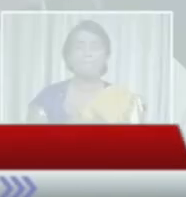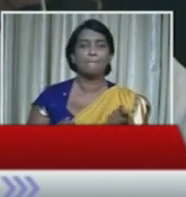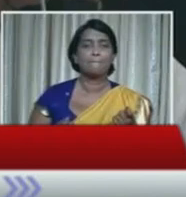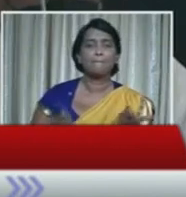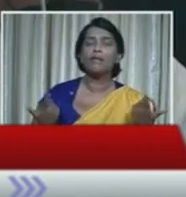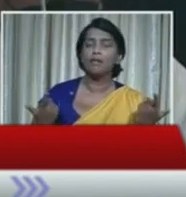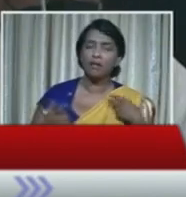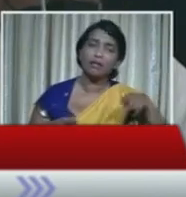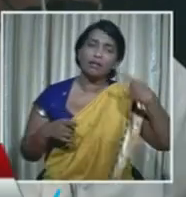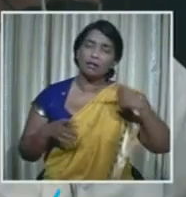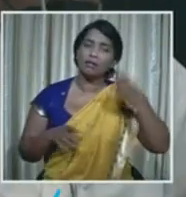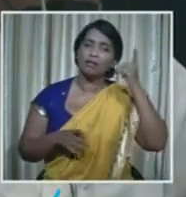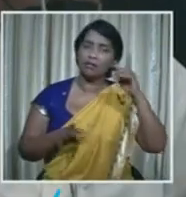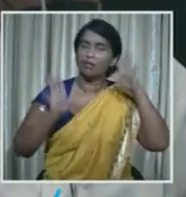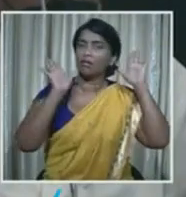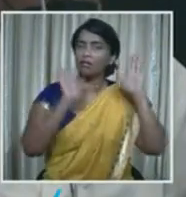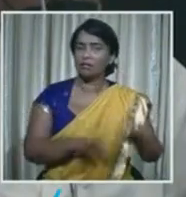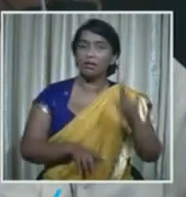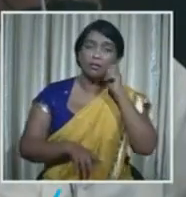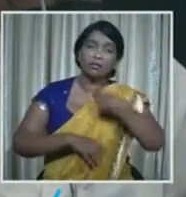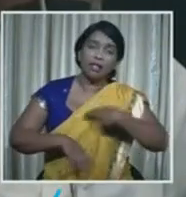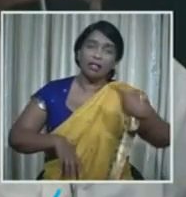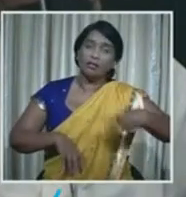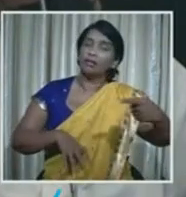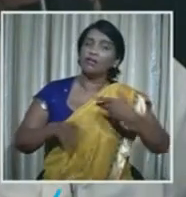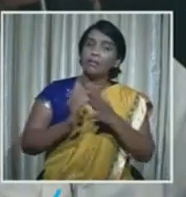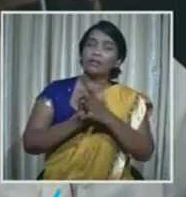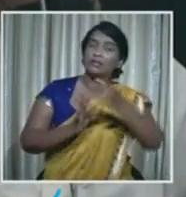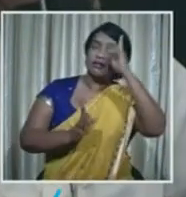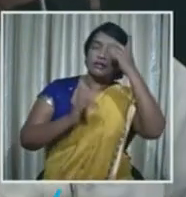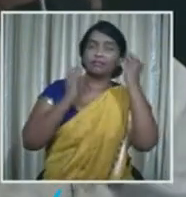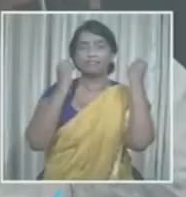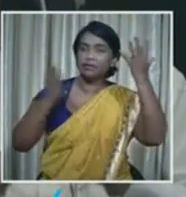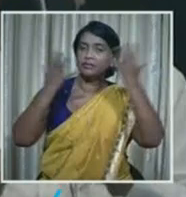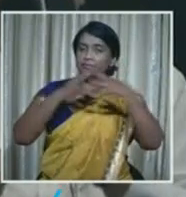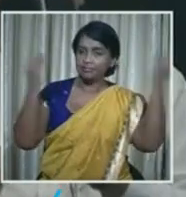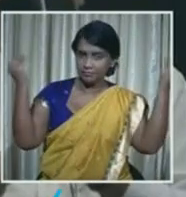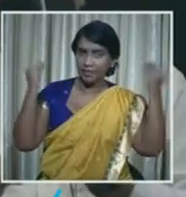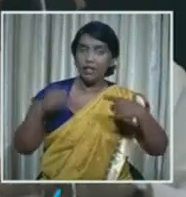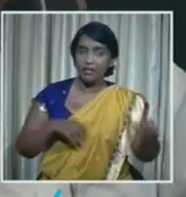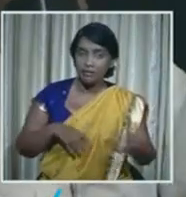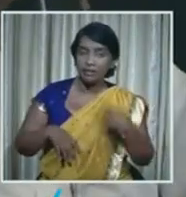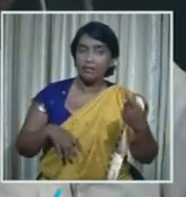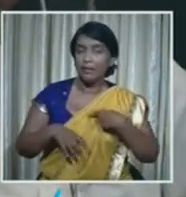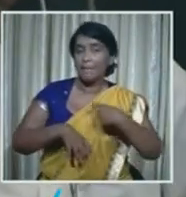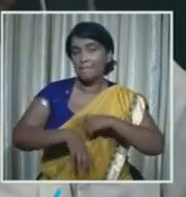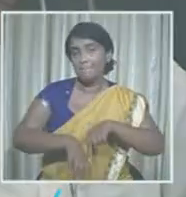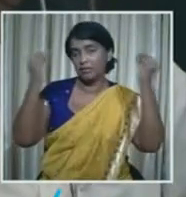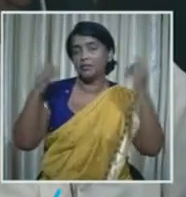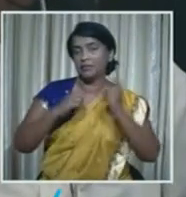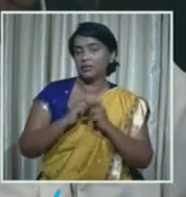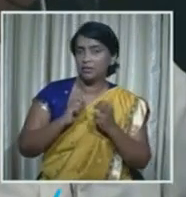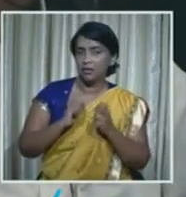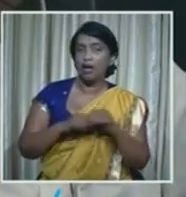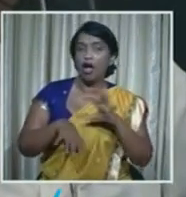නැතුව දවස් ගණන් ප්‍රමාද ගාස්තු කරනවා මිනිස්සු පැය ගණන් දවස් ගණන් දෙස්තිදි පෝලිං වල ඉන්නවා දවසට පැය ගණන් කළුවරේ ඉන්නවා මිනිස්සු දුක් විඳගෙන.